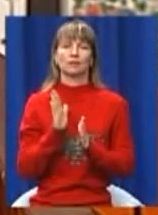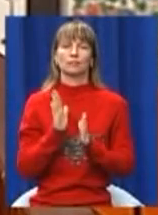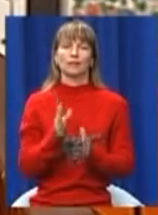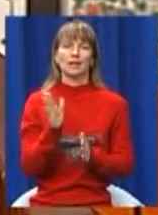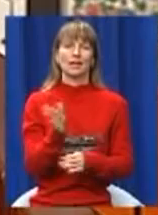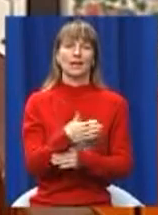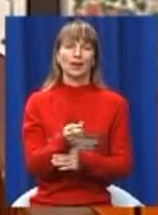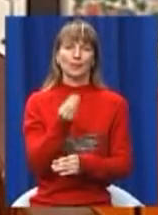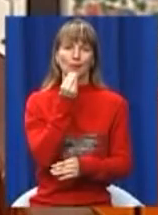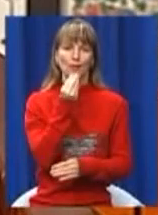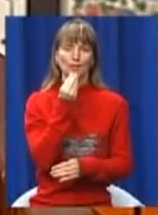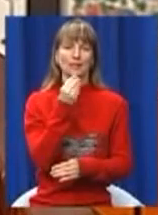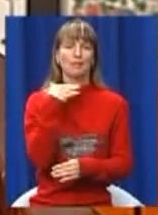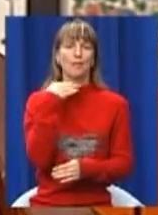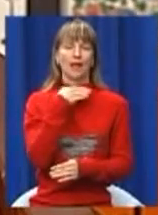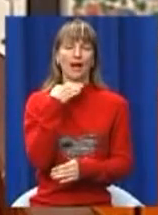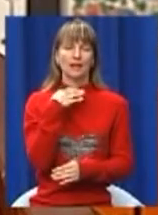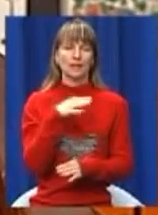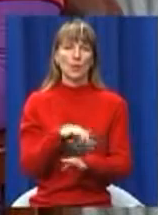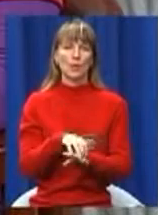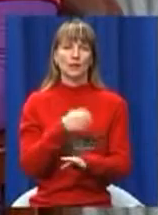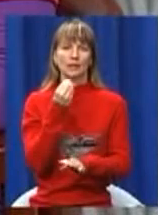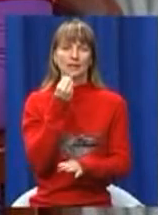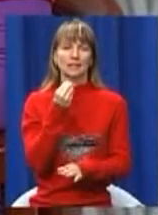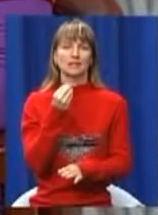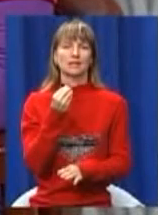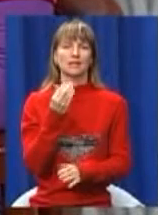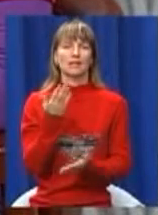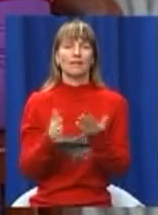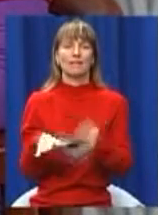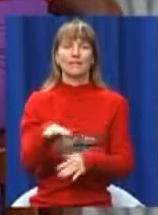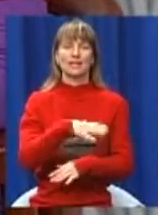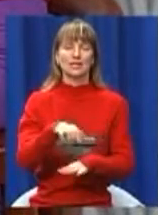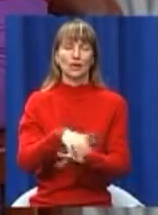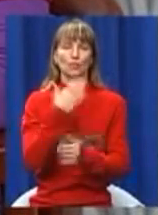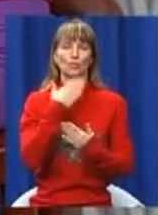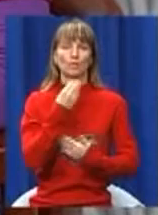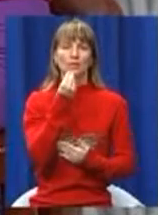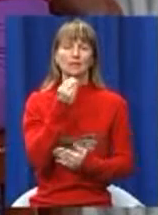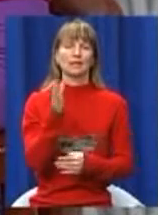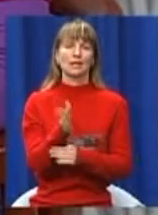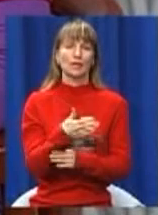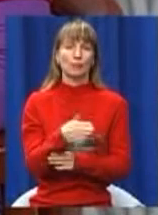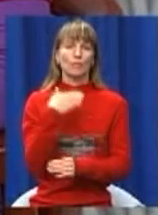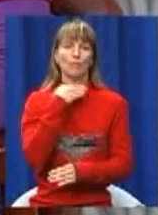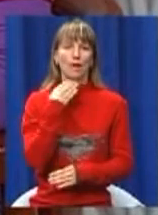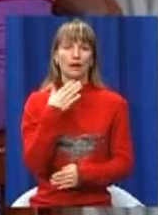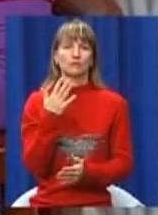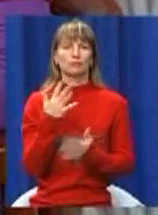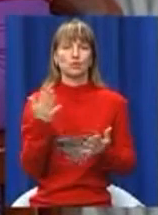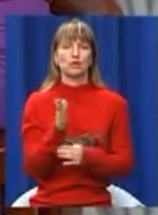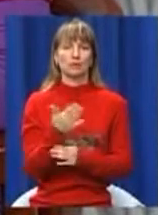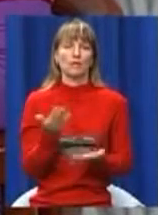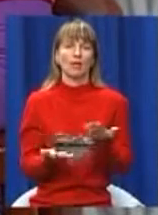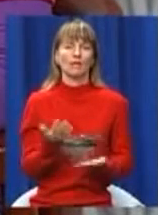рибу, м'ясо. Ну, напевно, всі котики полюбляють їсти рибу, м'ясо, ну, здебільшого рибу, напевно, так?